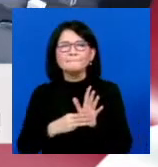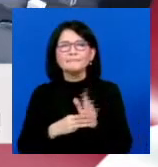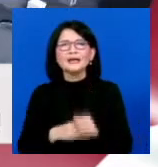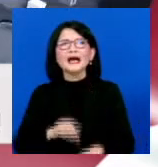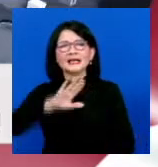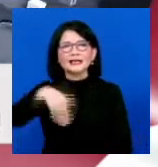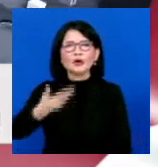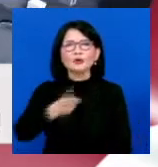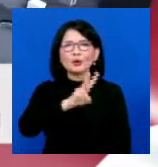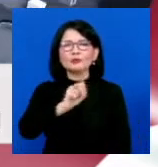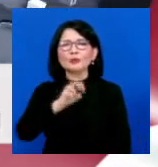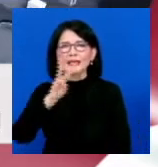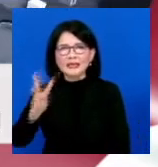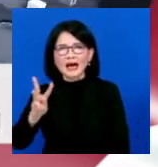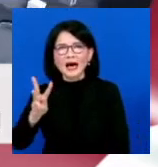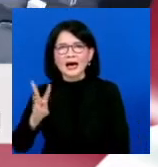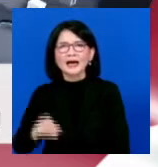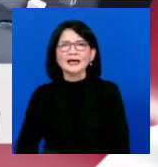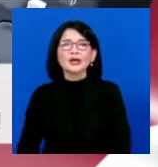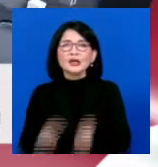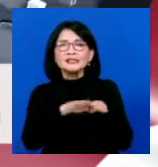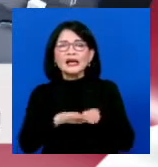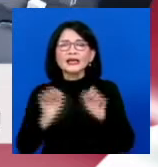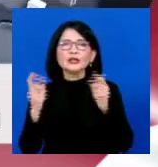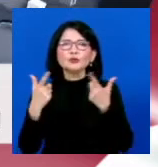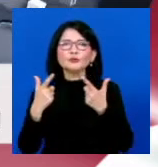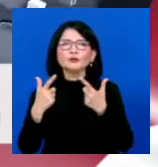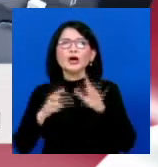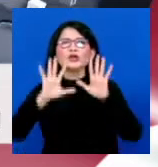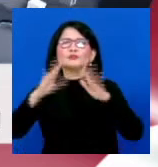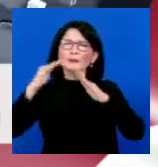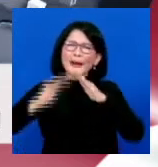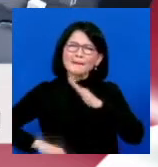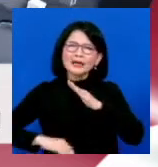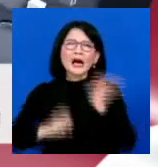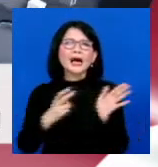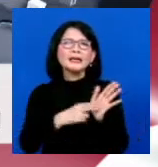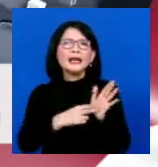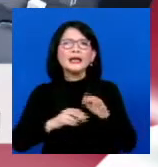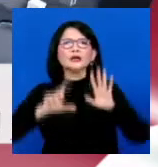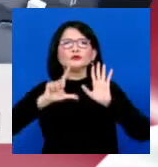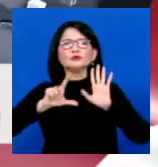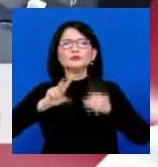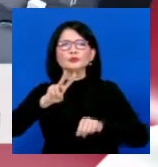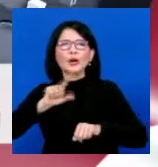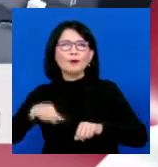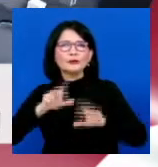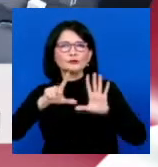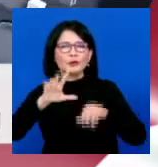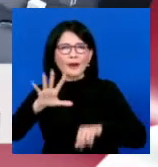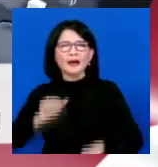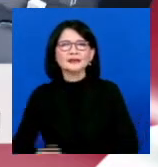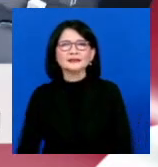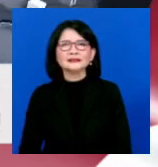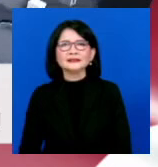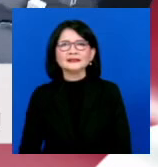pada tahun 2023 termasuk 10 terendah di Indonesia dengan nilai 72,75 sedangkan